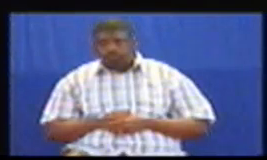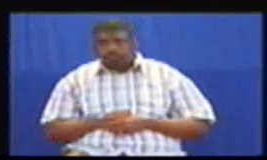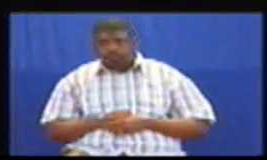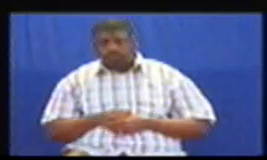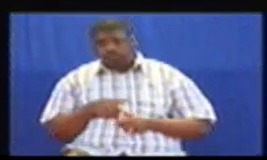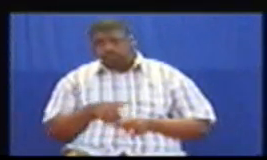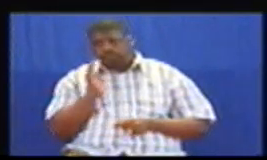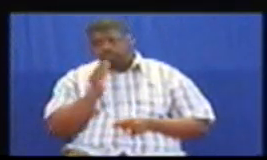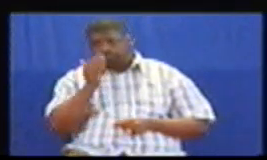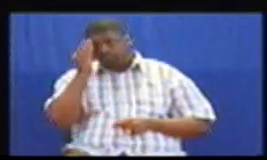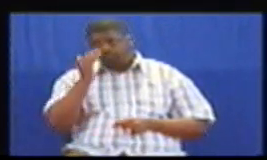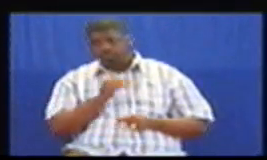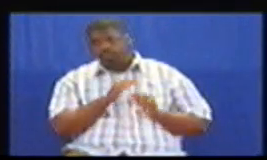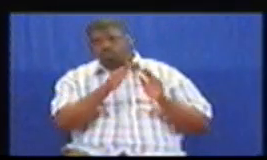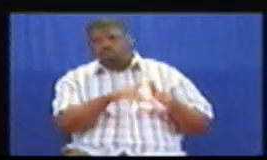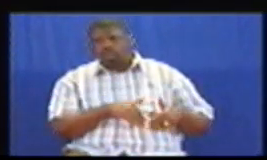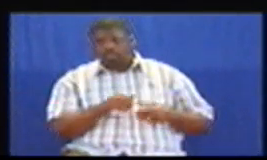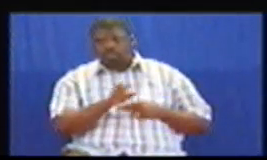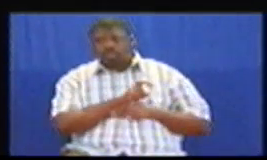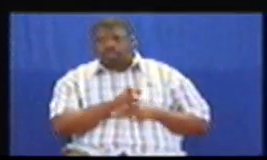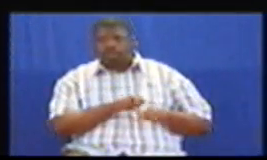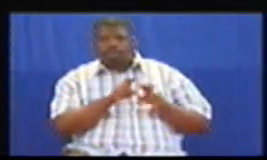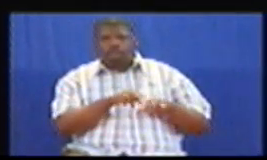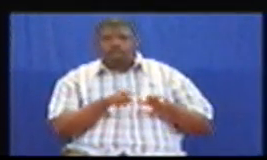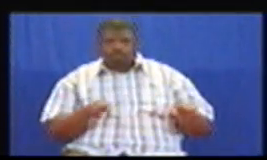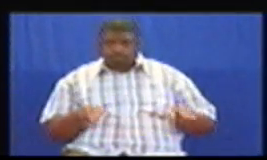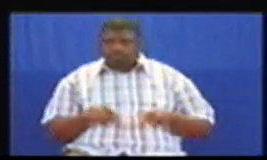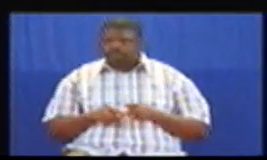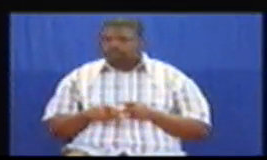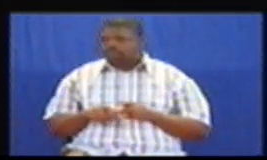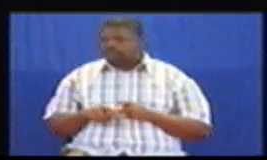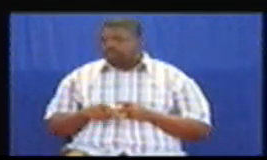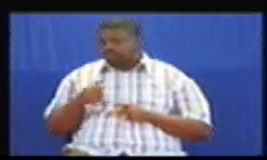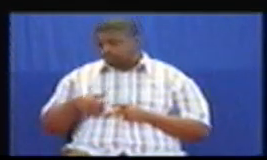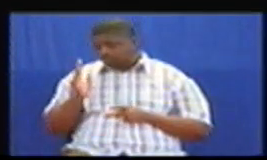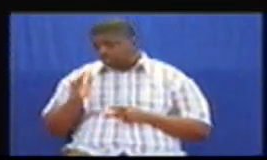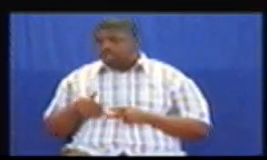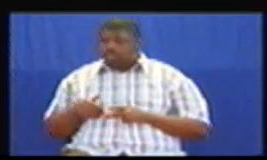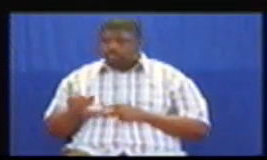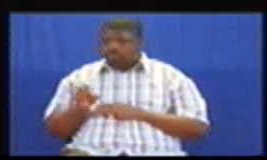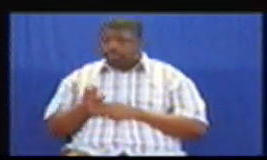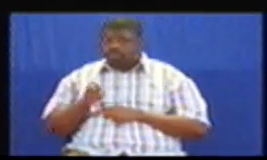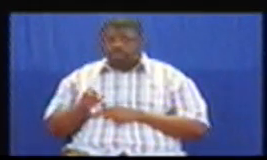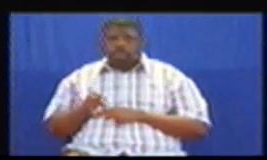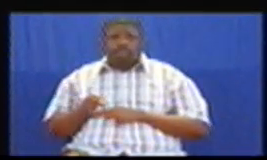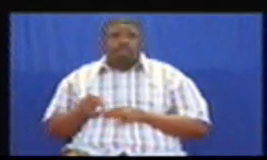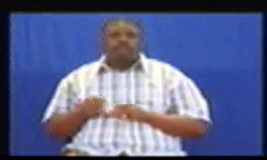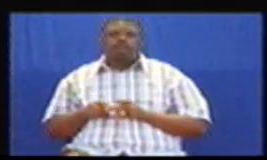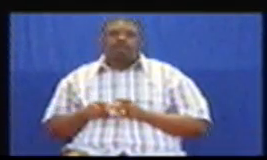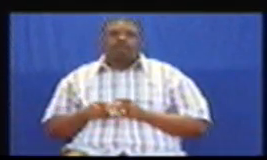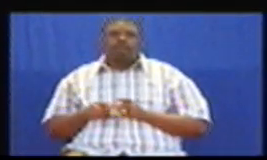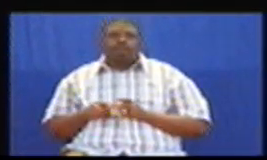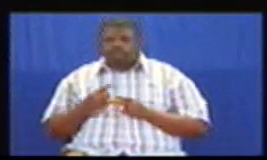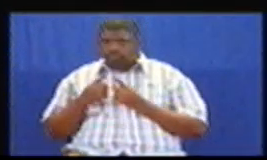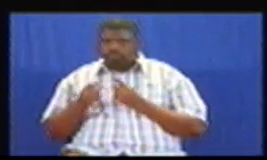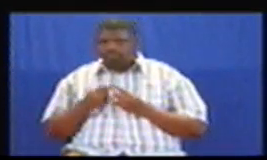inajulikana bunge linaisimamia serikali, lakini pia serikali ipo bungeni. Serikali inaweza kujisemea kama kuna